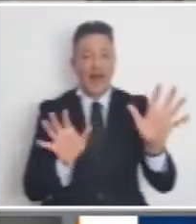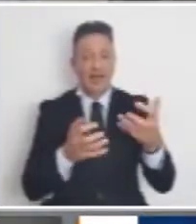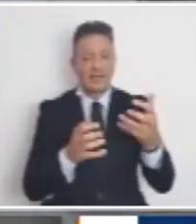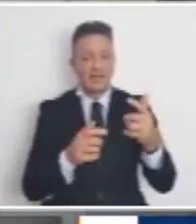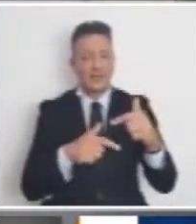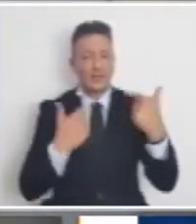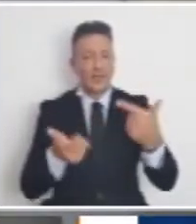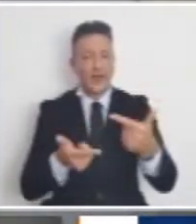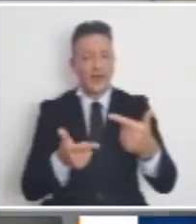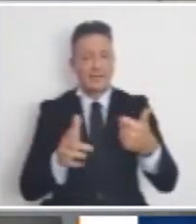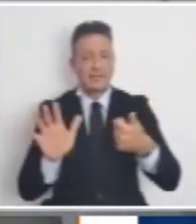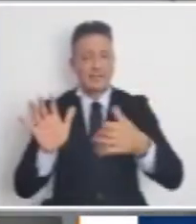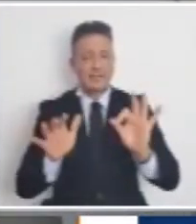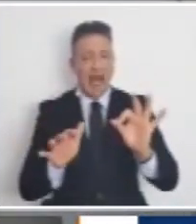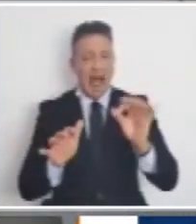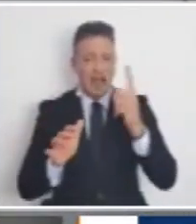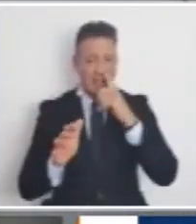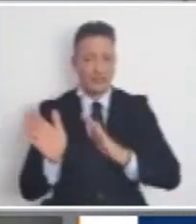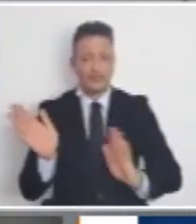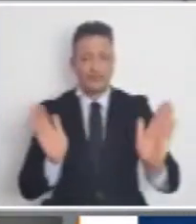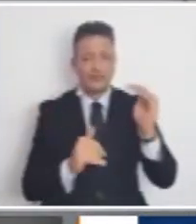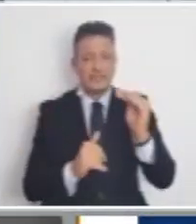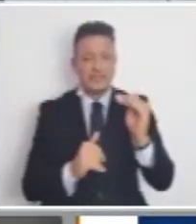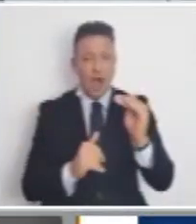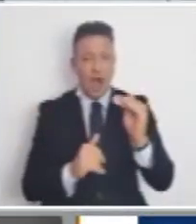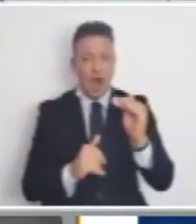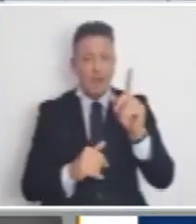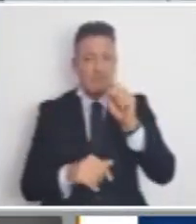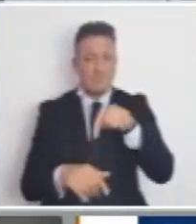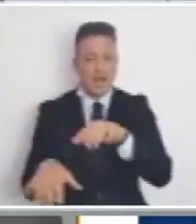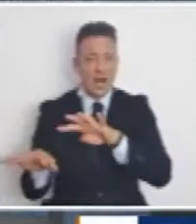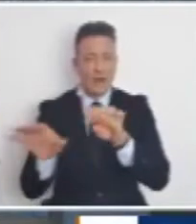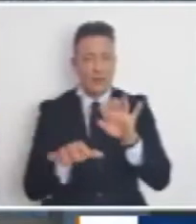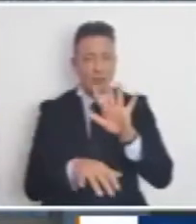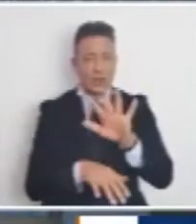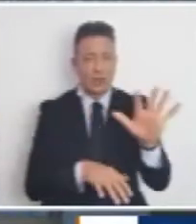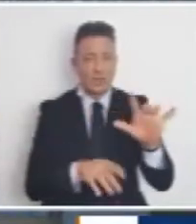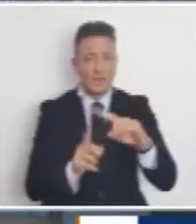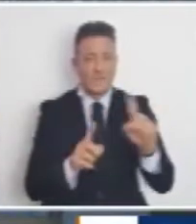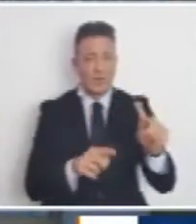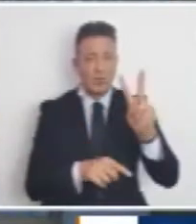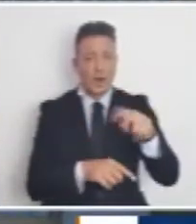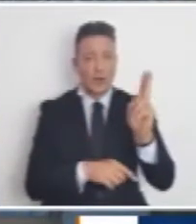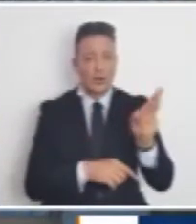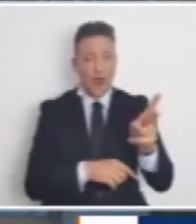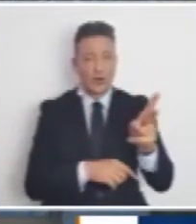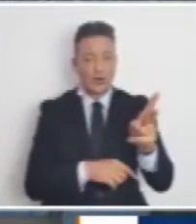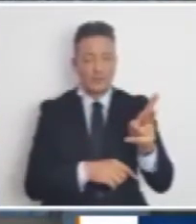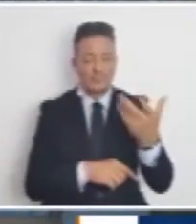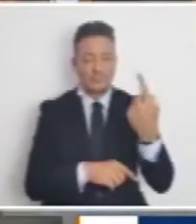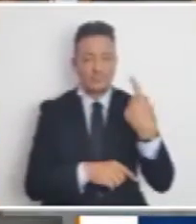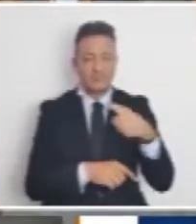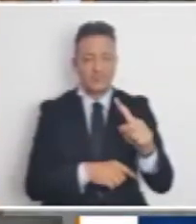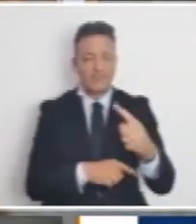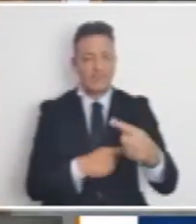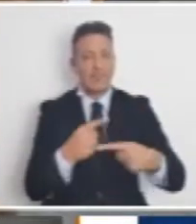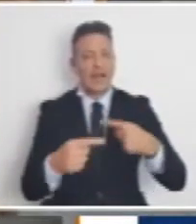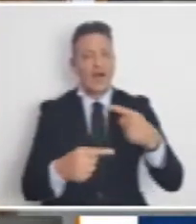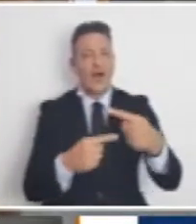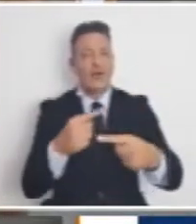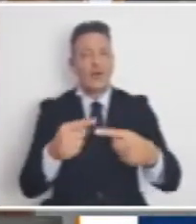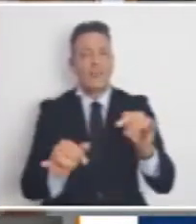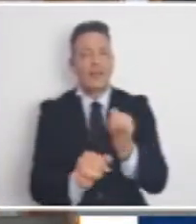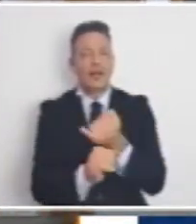60 incisioni realizzate tra il 1955 il 2012 sintesi di un percorso caratterizzato dall